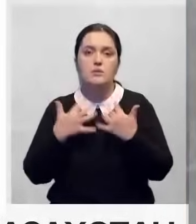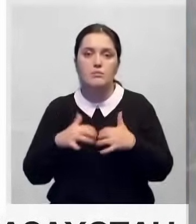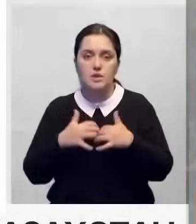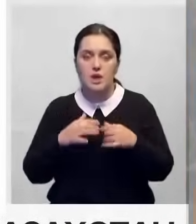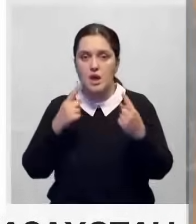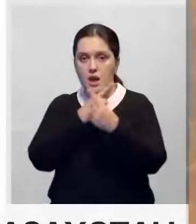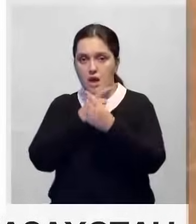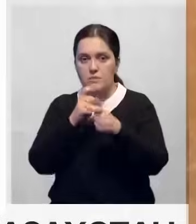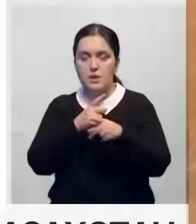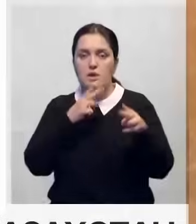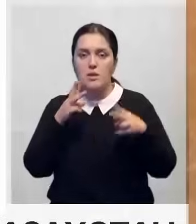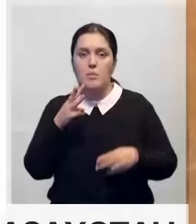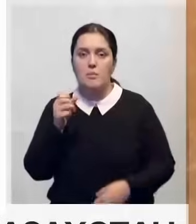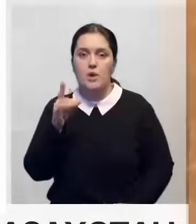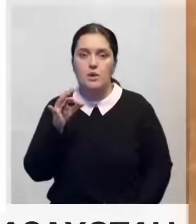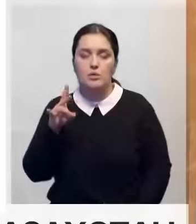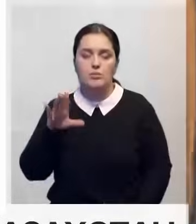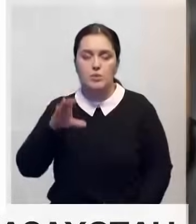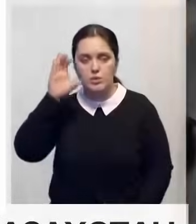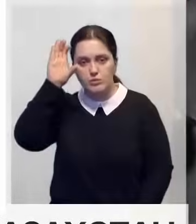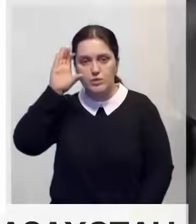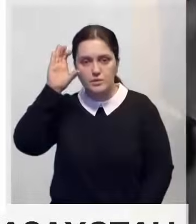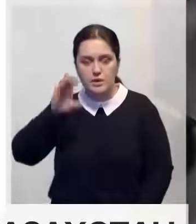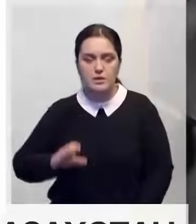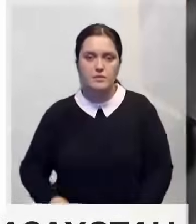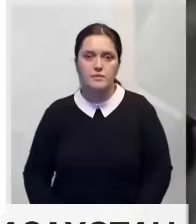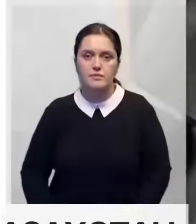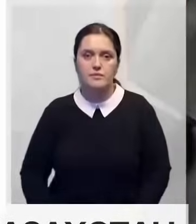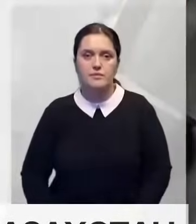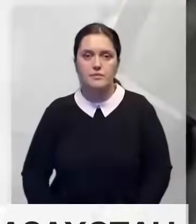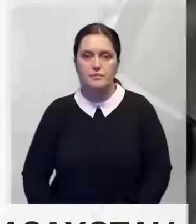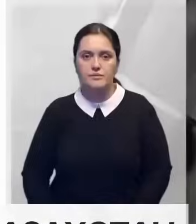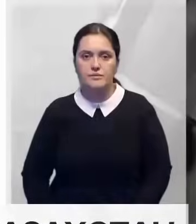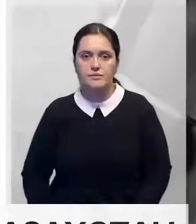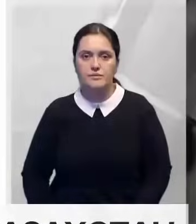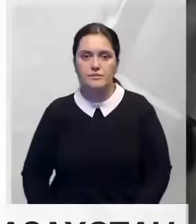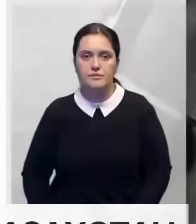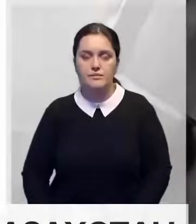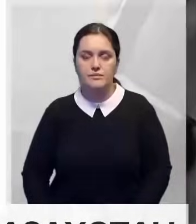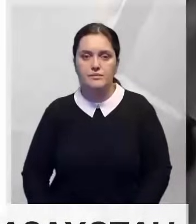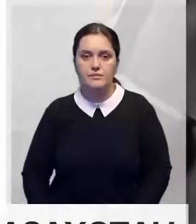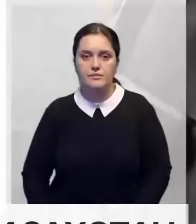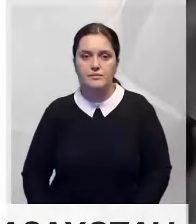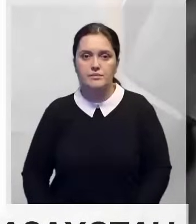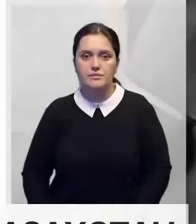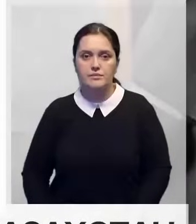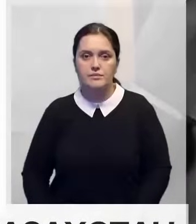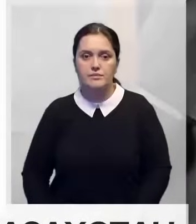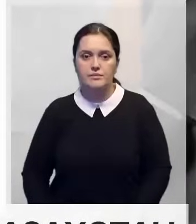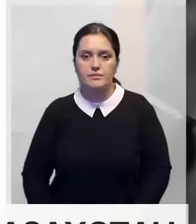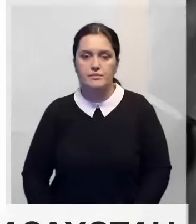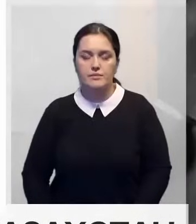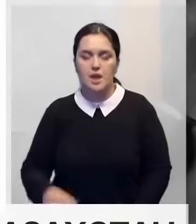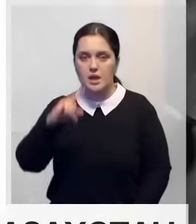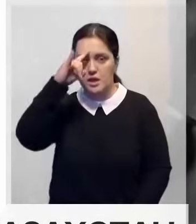подкрепляется цифрами. Также анонсируется визит Макрона в Узбекистан. Казахстан